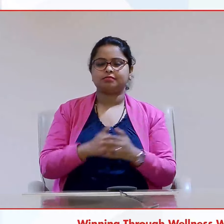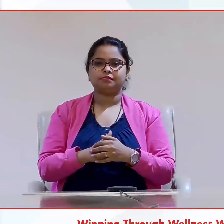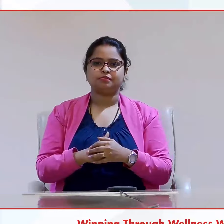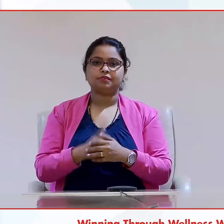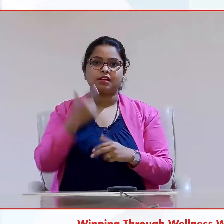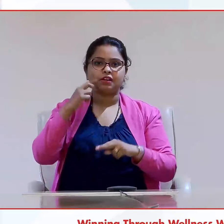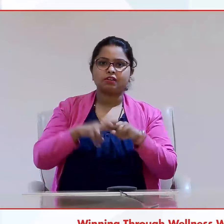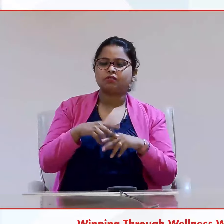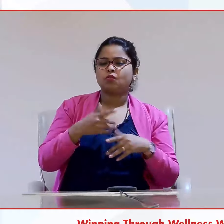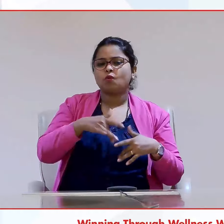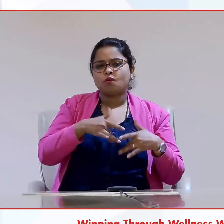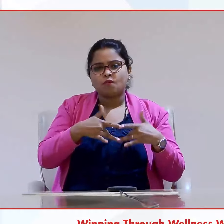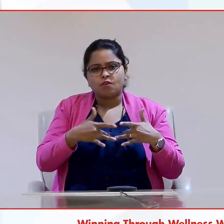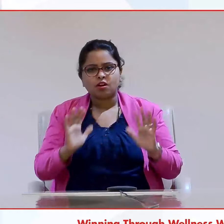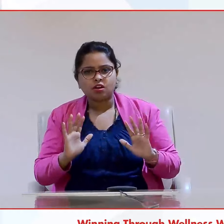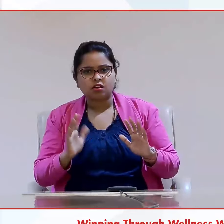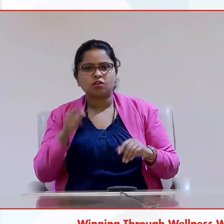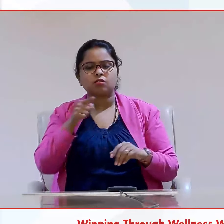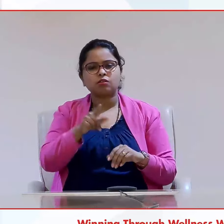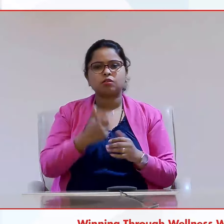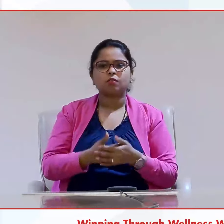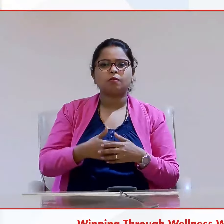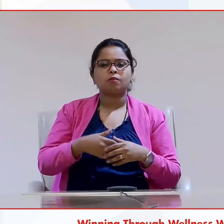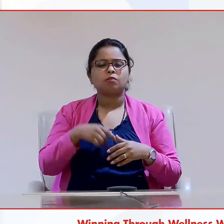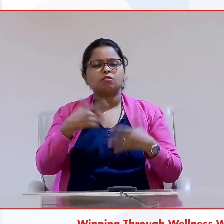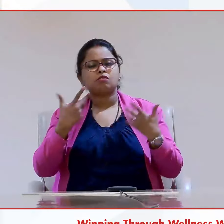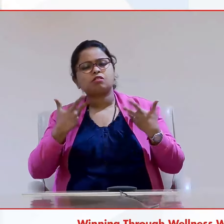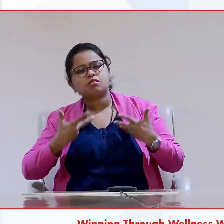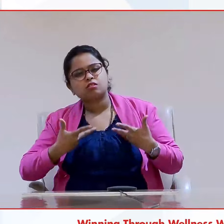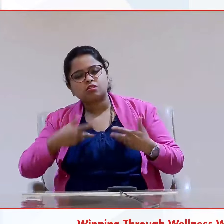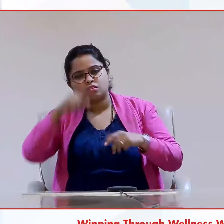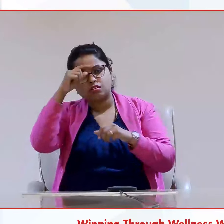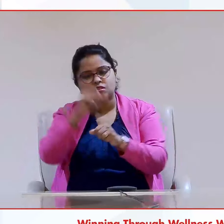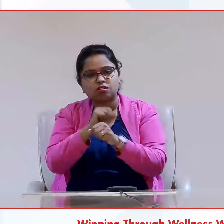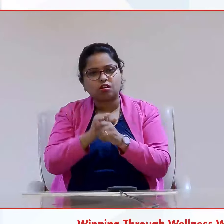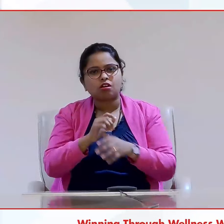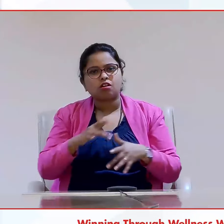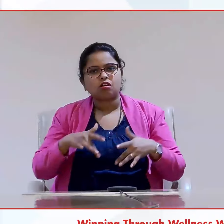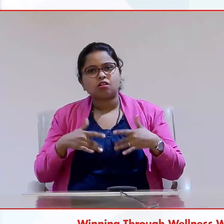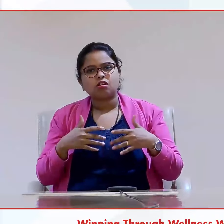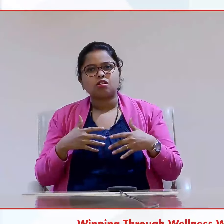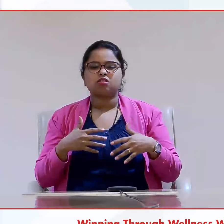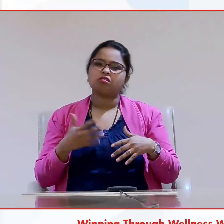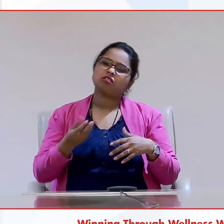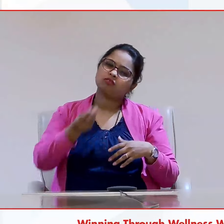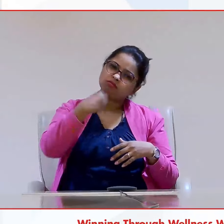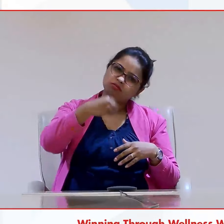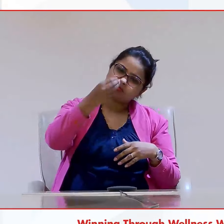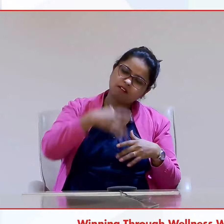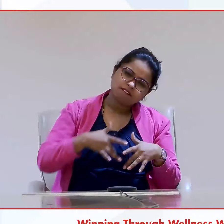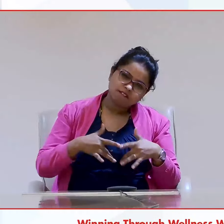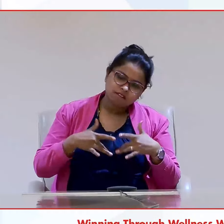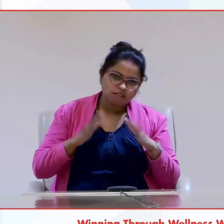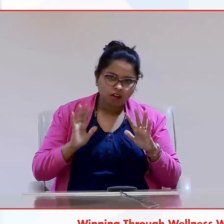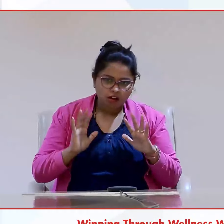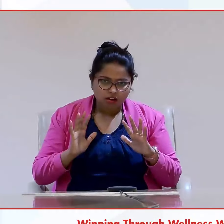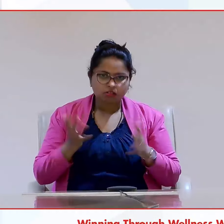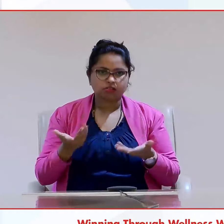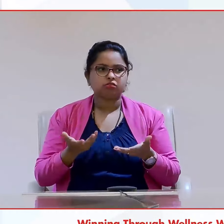यू फील यू आर वेरी टायर्ड एट द वर्क प्लेस, यू आर फीलिंग वेरी हंग्री, यू आर फीलिंग ऑल्सो